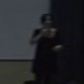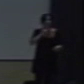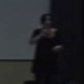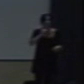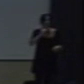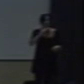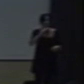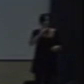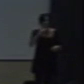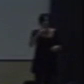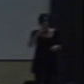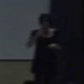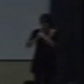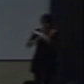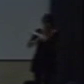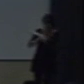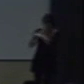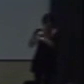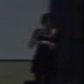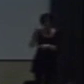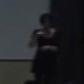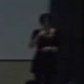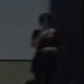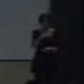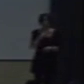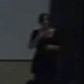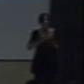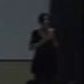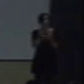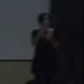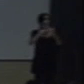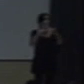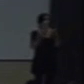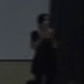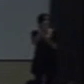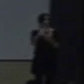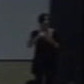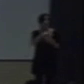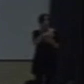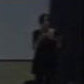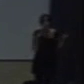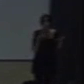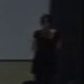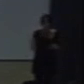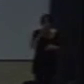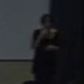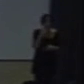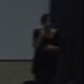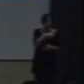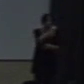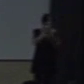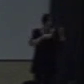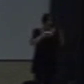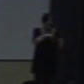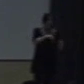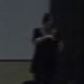Sílvia Cobo, que el periodisme del futur, bueno, com serà? No? Jo crec que el periodisme del futur serà ètic o no serà, perquè